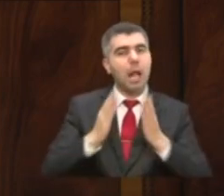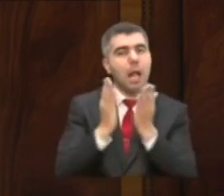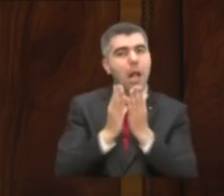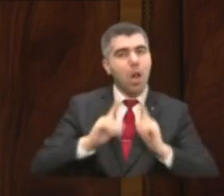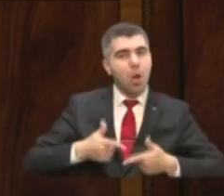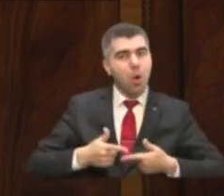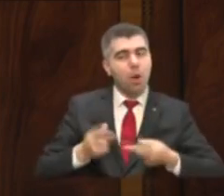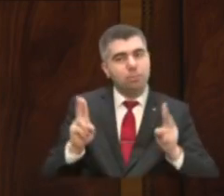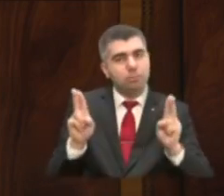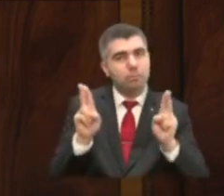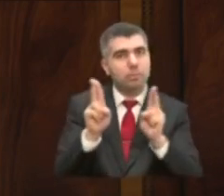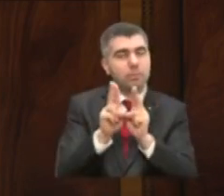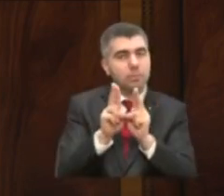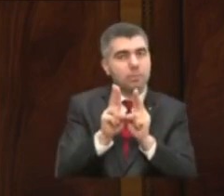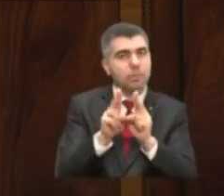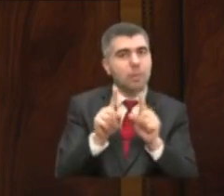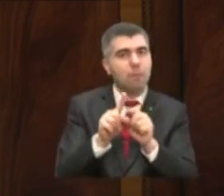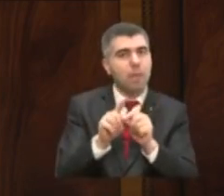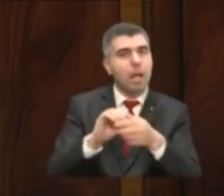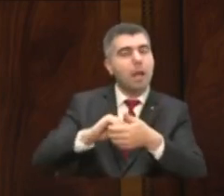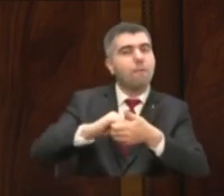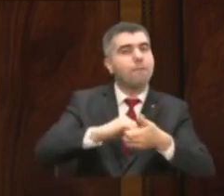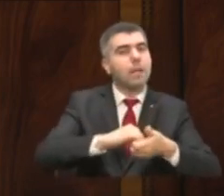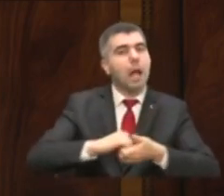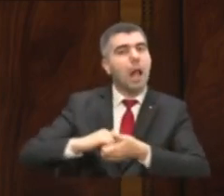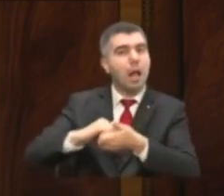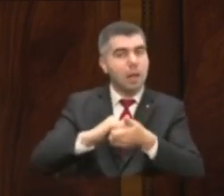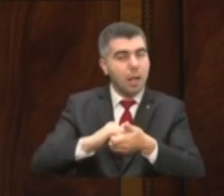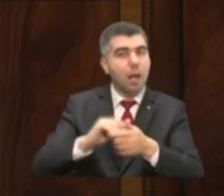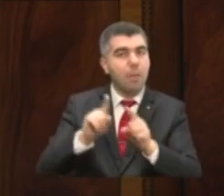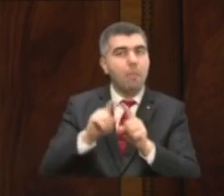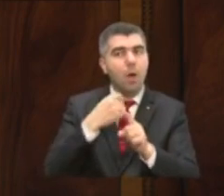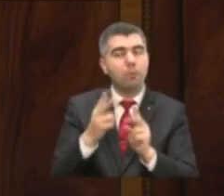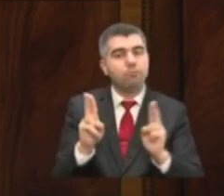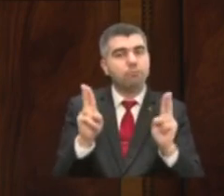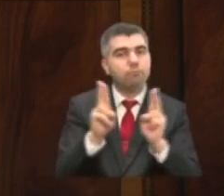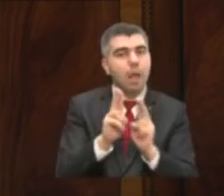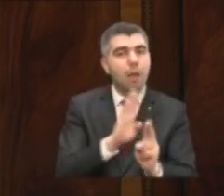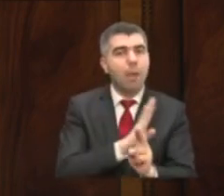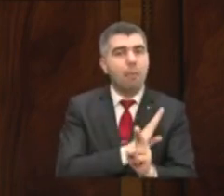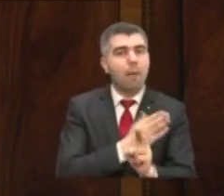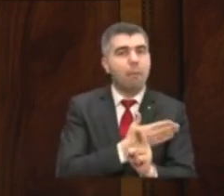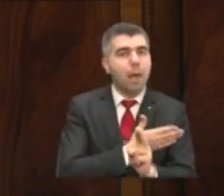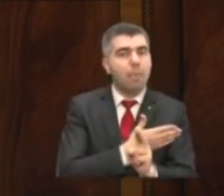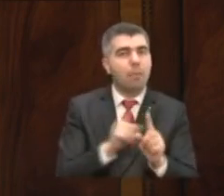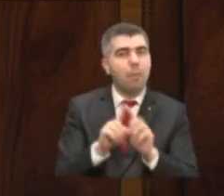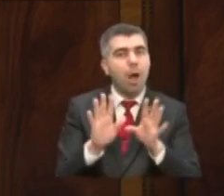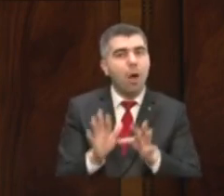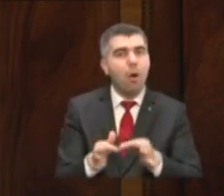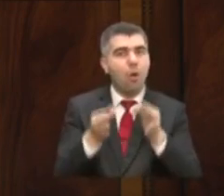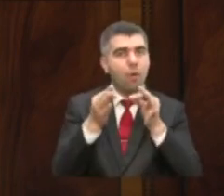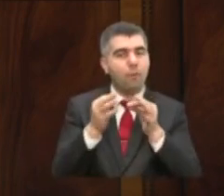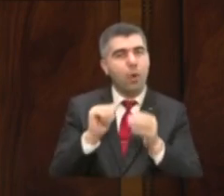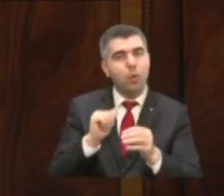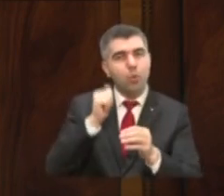دار لقاء مع الفيدراليات ديال جمعيات الآباء وأولياء التلاميذ، وخرجوا بواحد التصور معين. غدا غادي